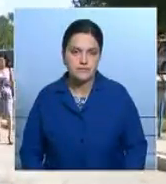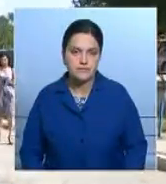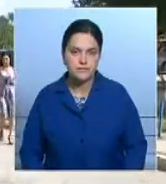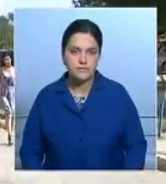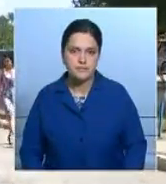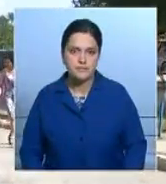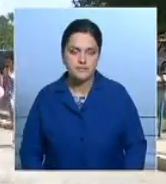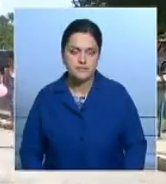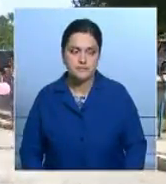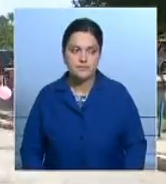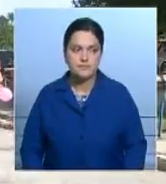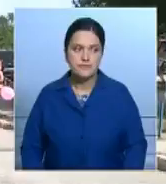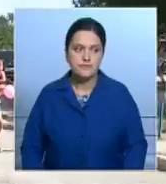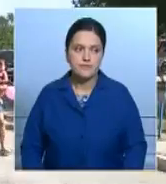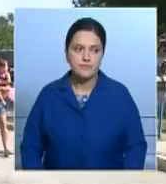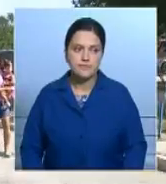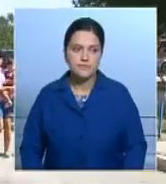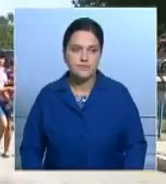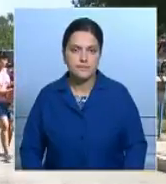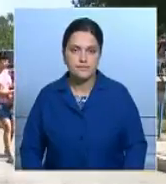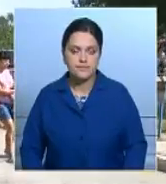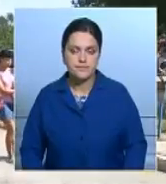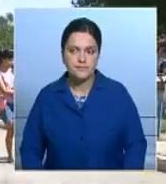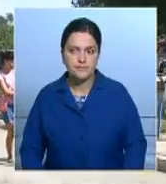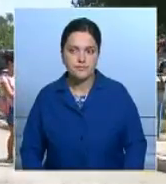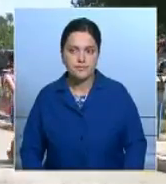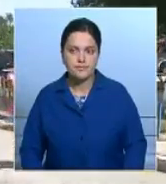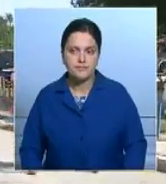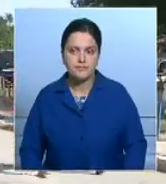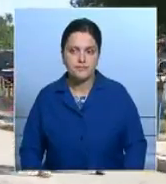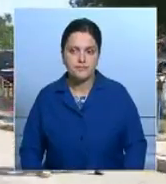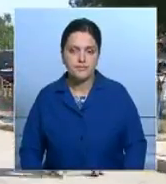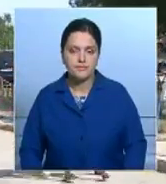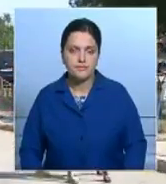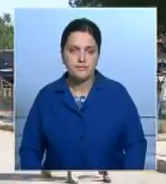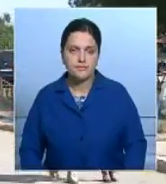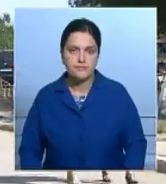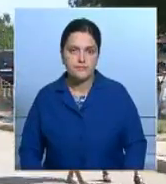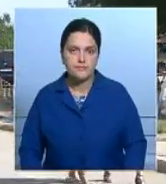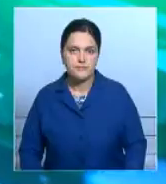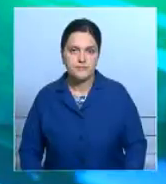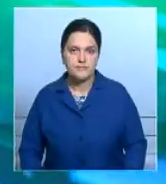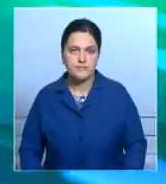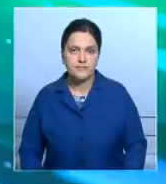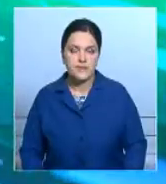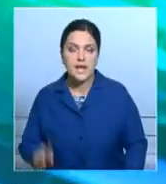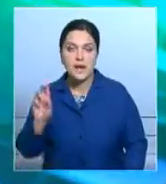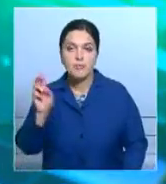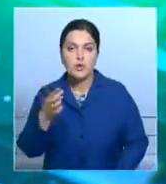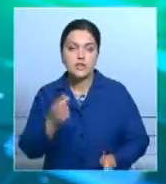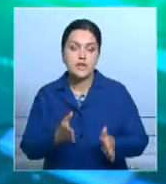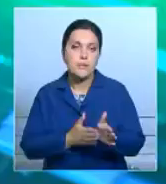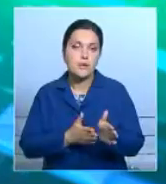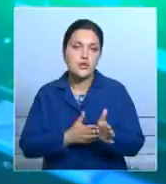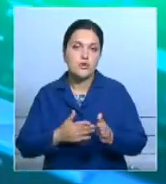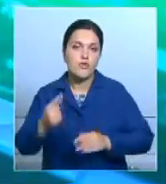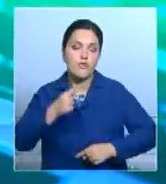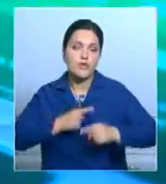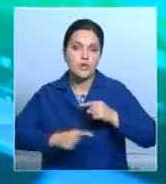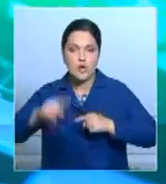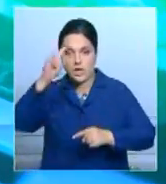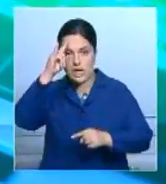Попкова, Аблай Мауданов, Ермек Мухамедьяров, Кустанай, 24 КИЗ. Бронзовыми призерами